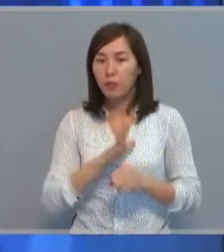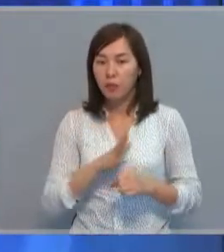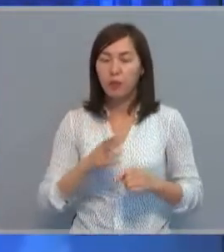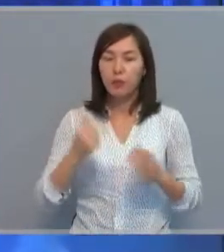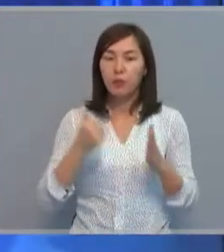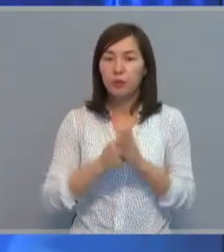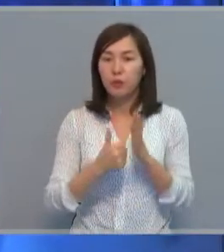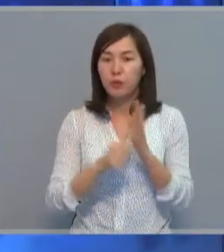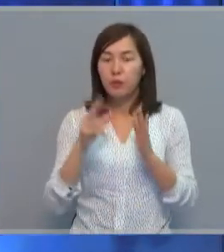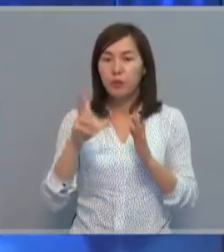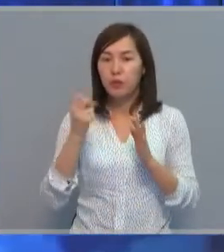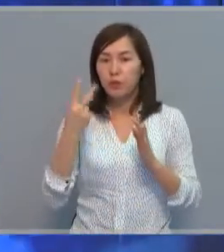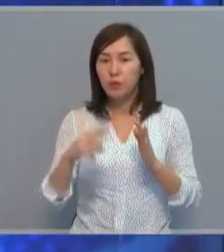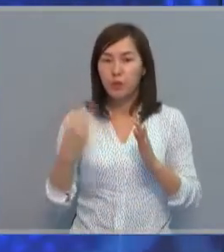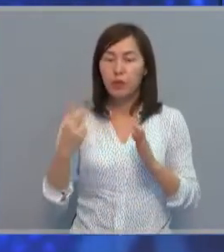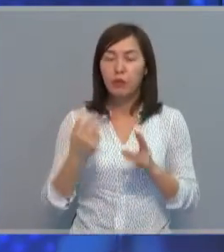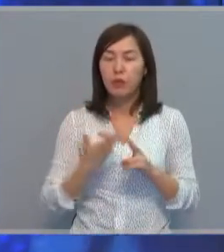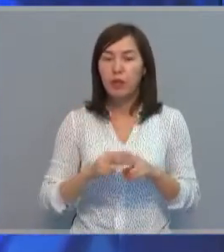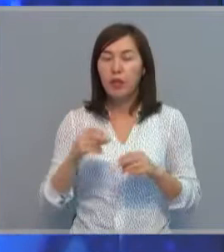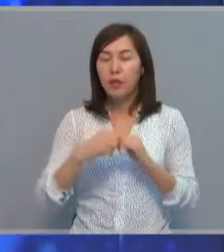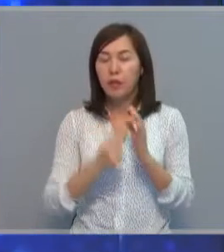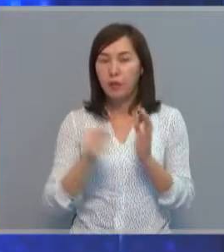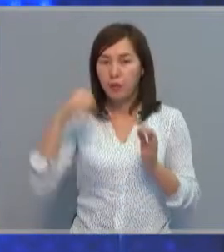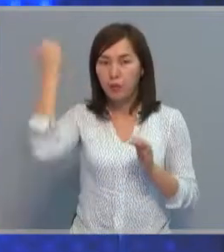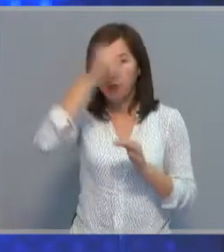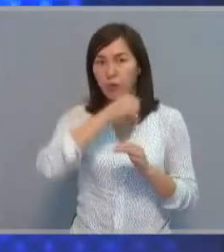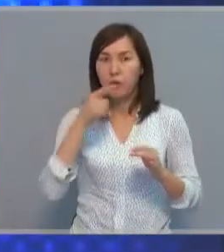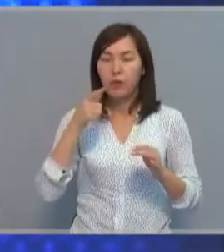до 6322. За 17 лет